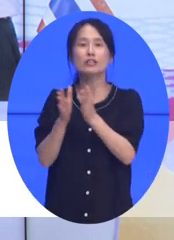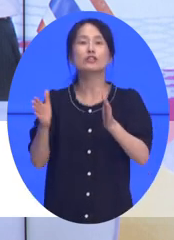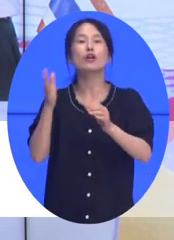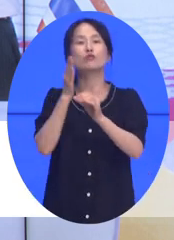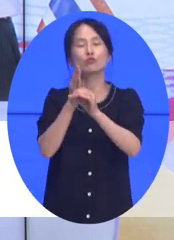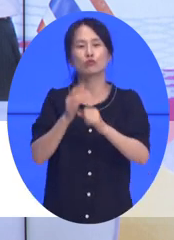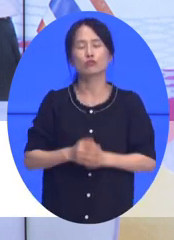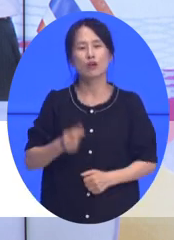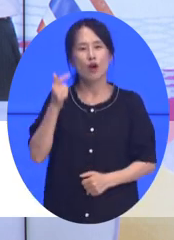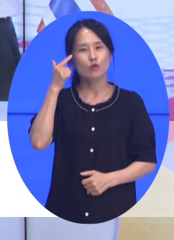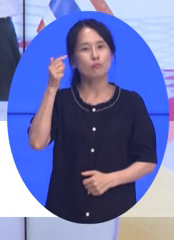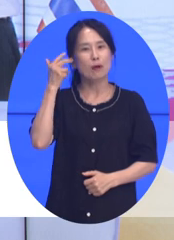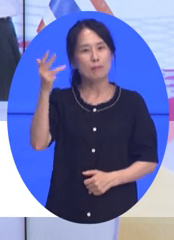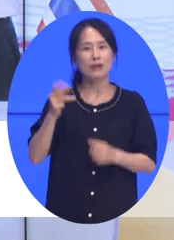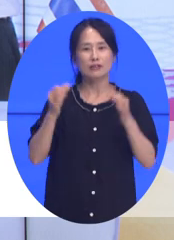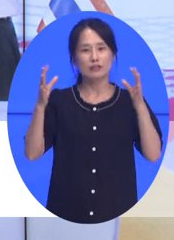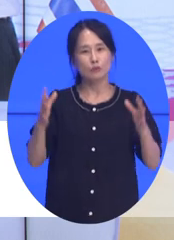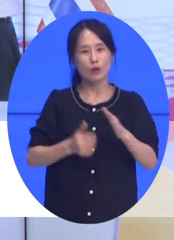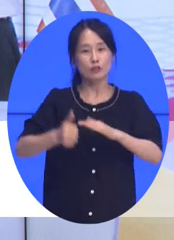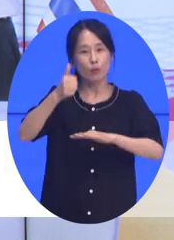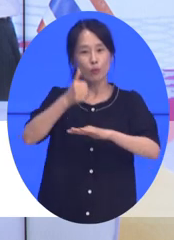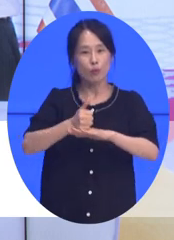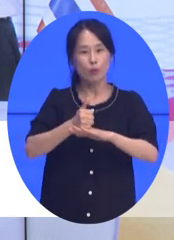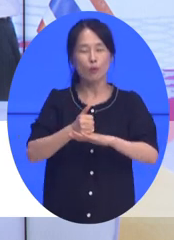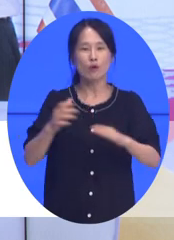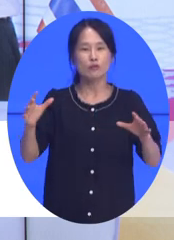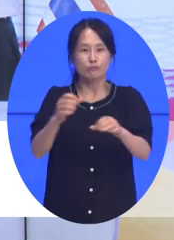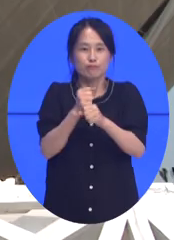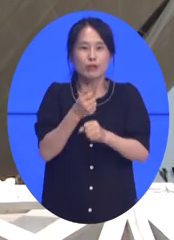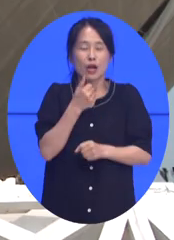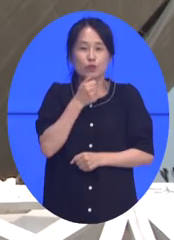6박 8일간의 성과, 이슬비 기자가 정리해드립니다.